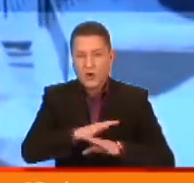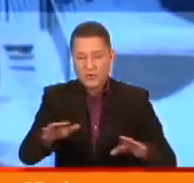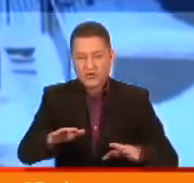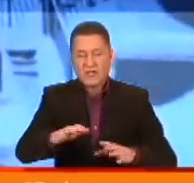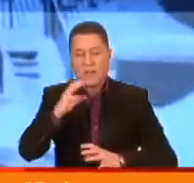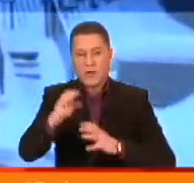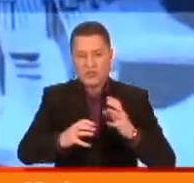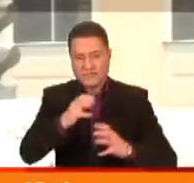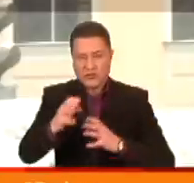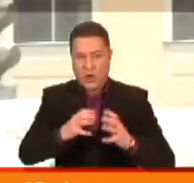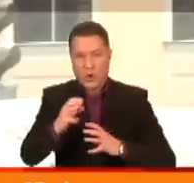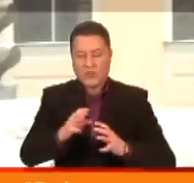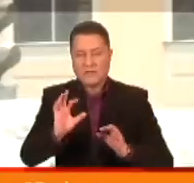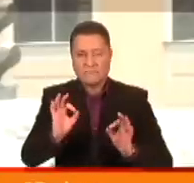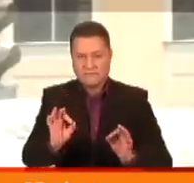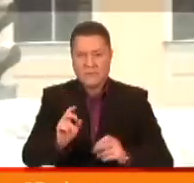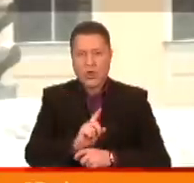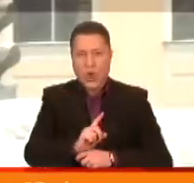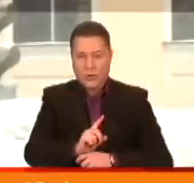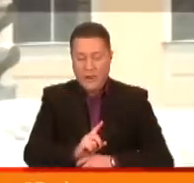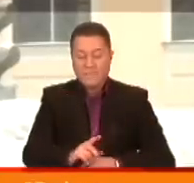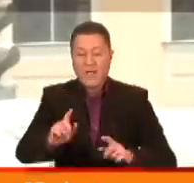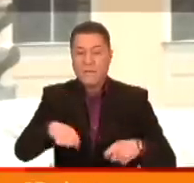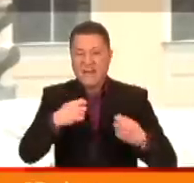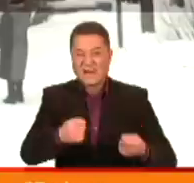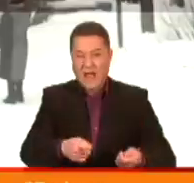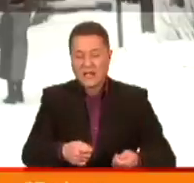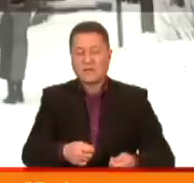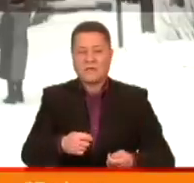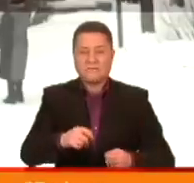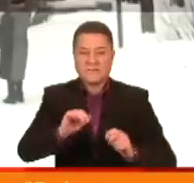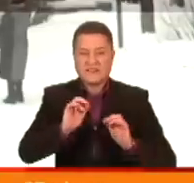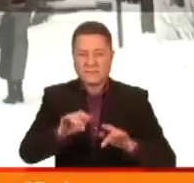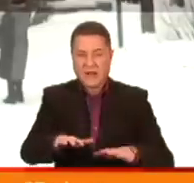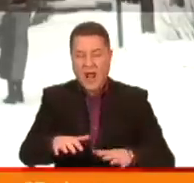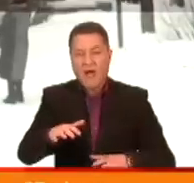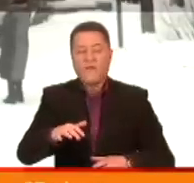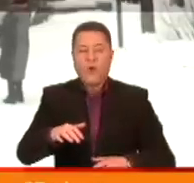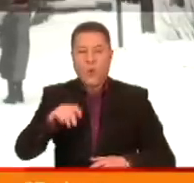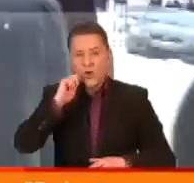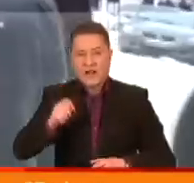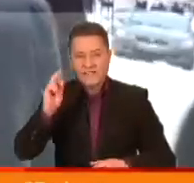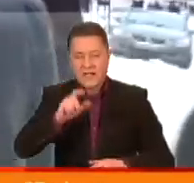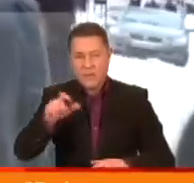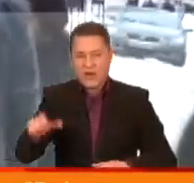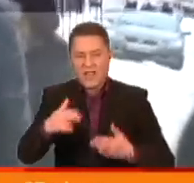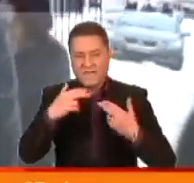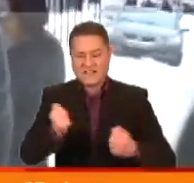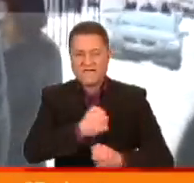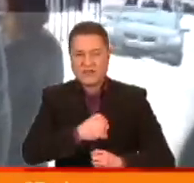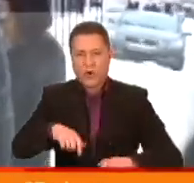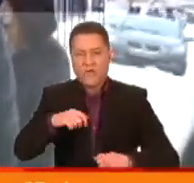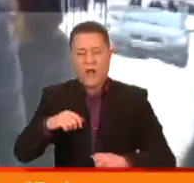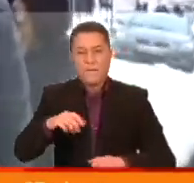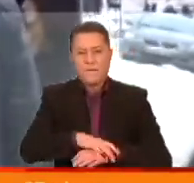і з військовими обов'язками. Передати справу українських моряків до воєнного суду і визнати їх військовополоненими – це